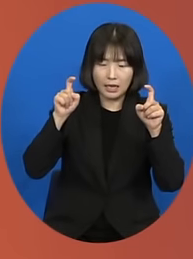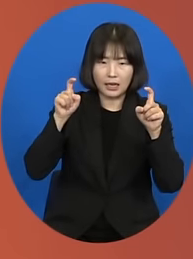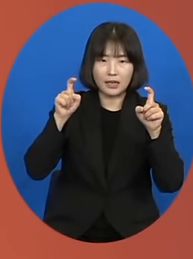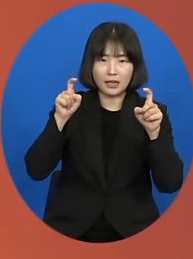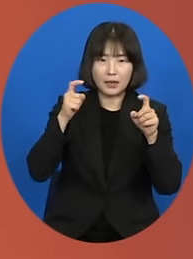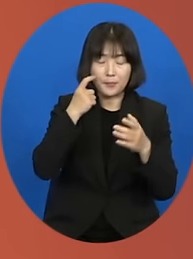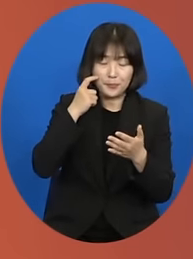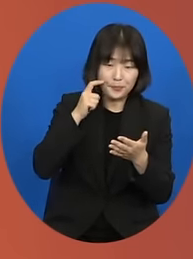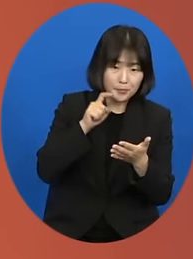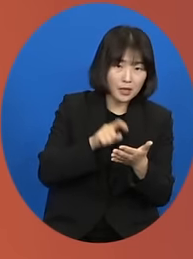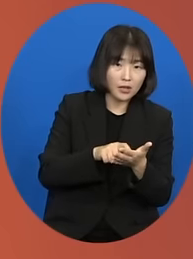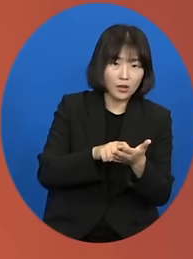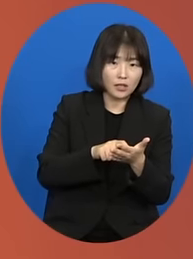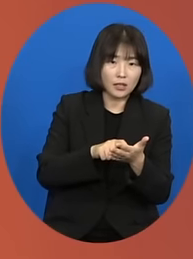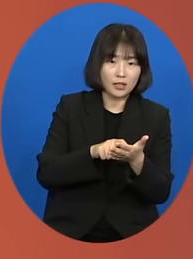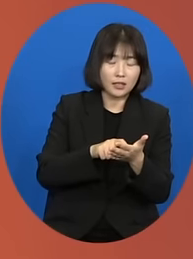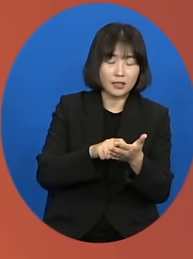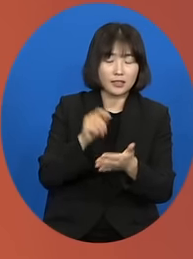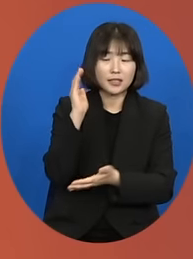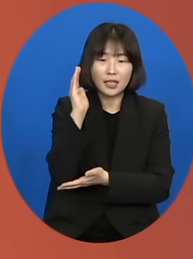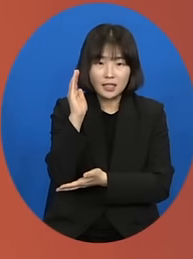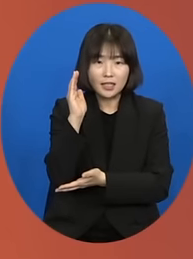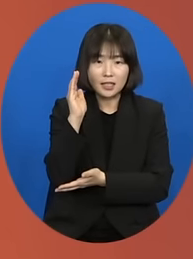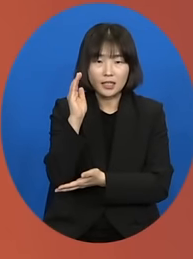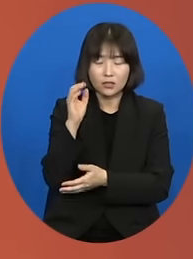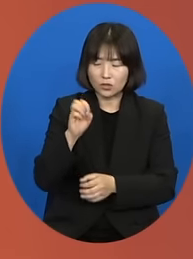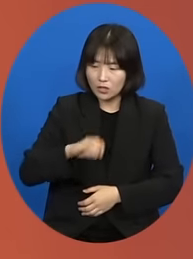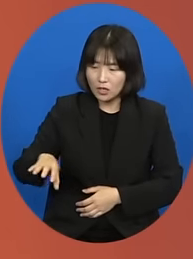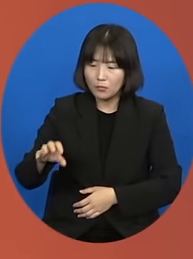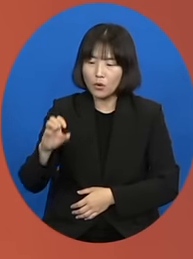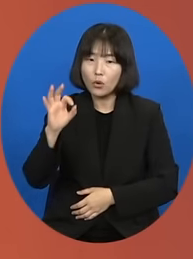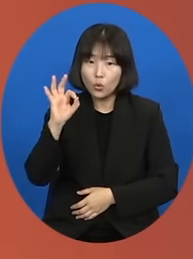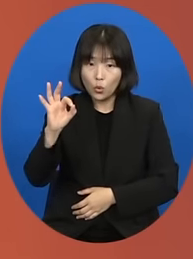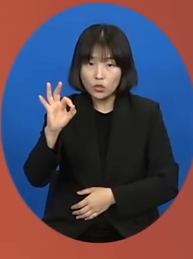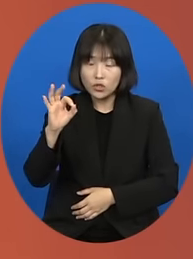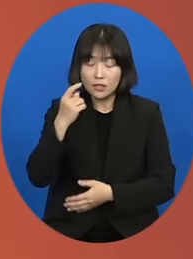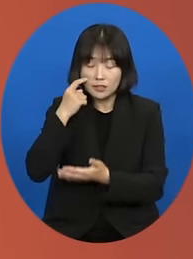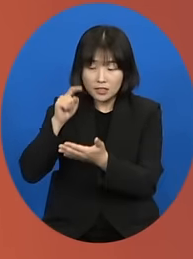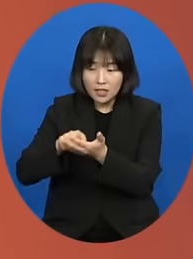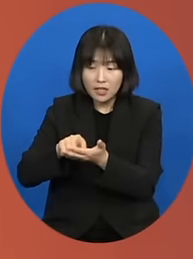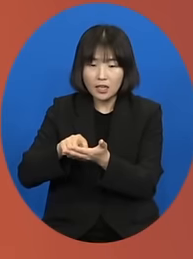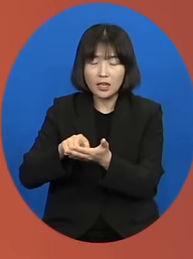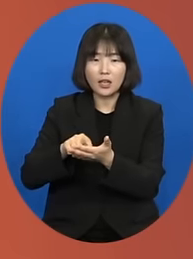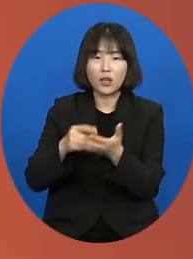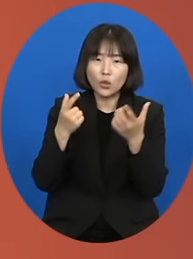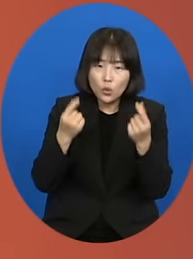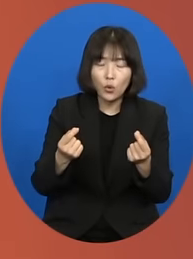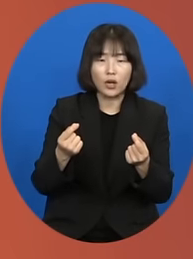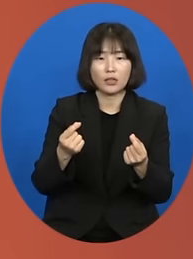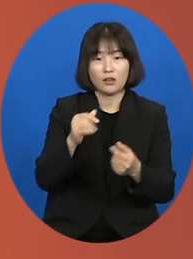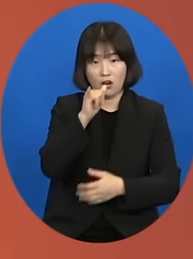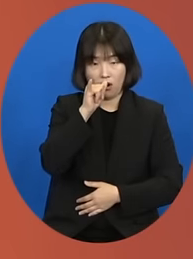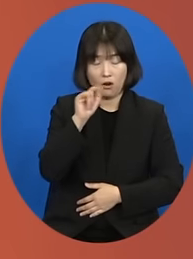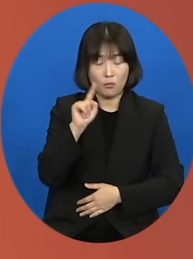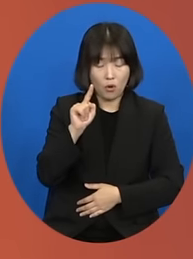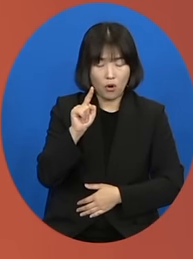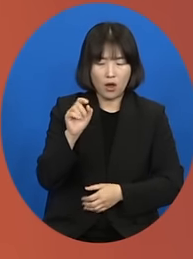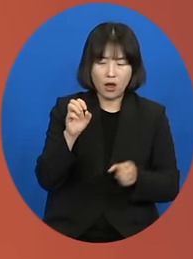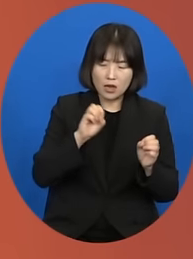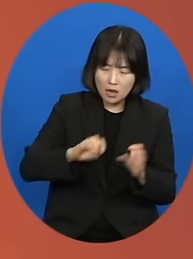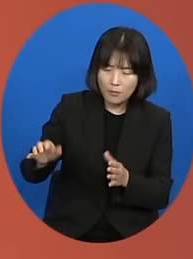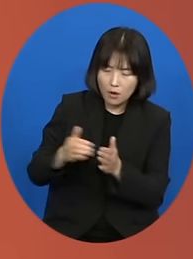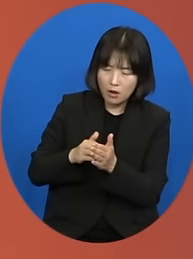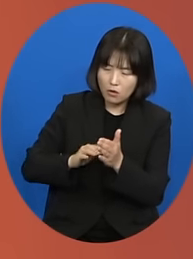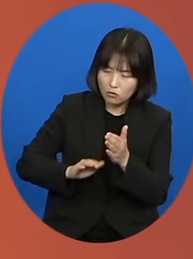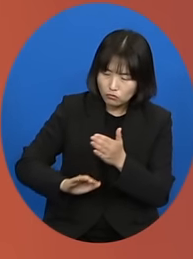이야기에 공통점이 한 가지가 있습니다. 그것은 무엇이냐면 잃어버린 후에 그들이 잔치를 벌였다는